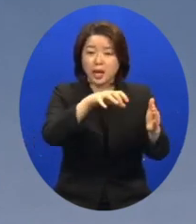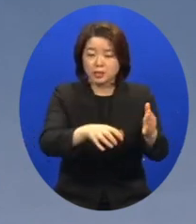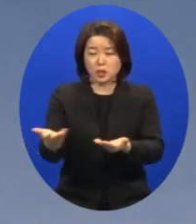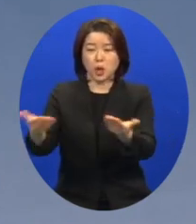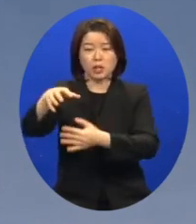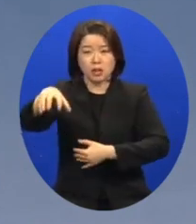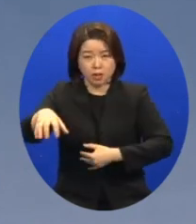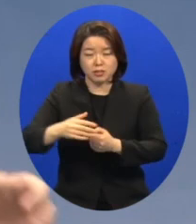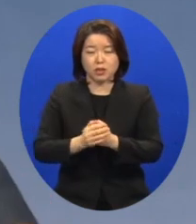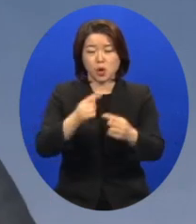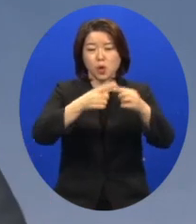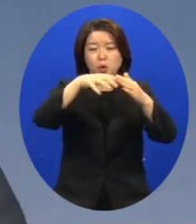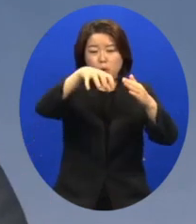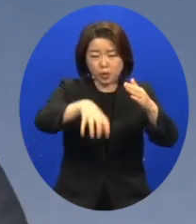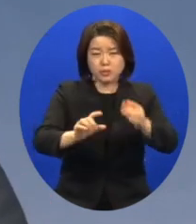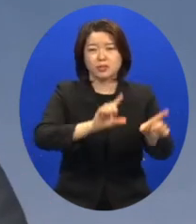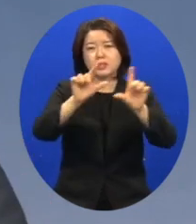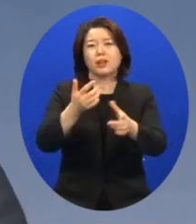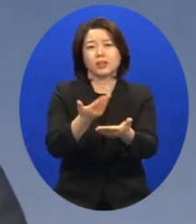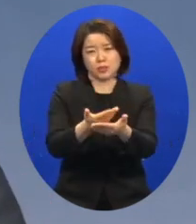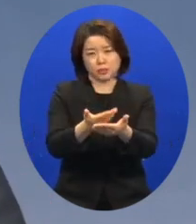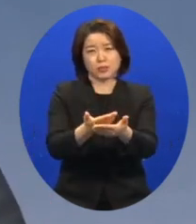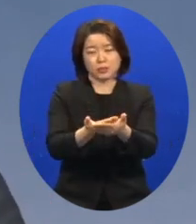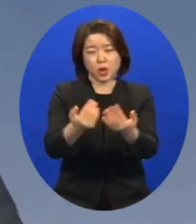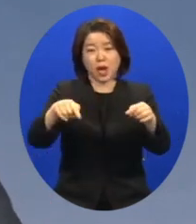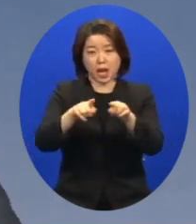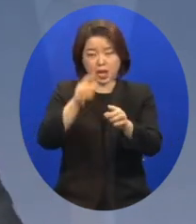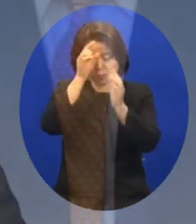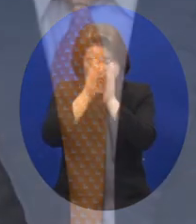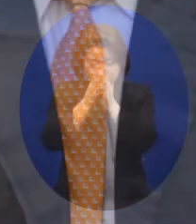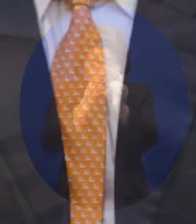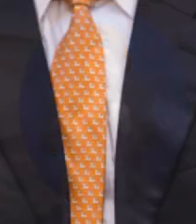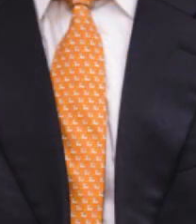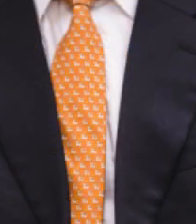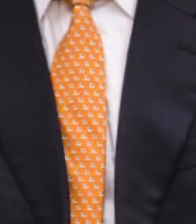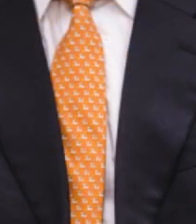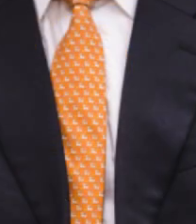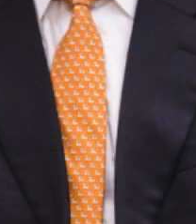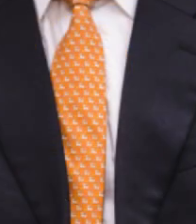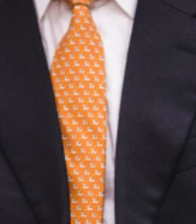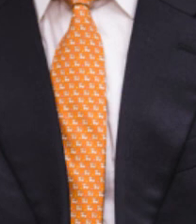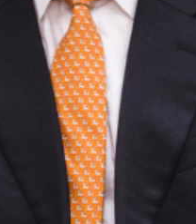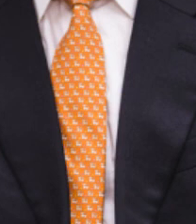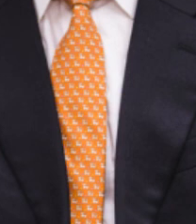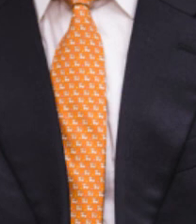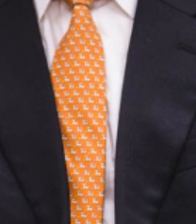그렇게 교회에서 살게 해 주옵소서 같이 기도하겠습니다 은혜와 사랑에 충만하지